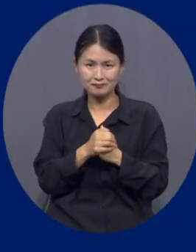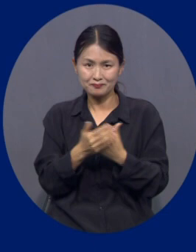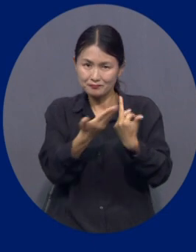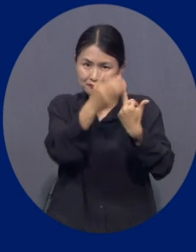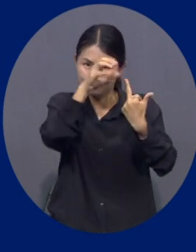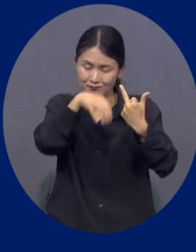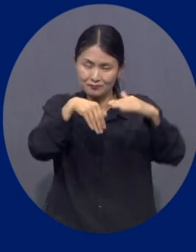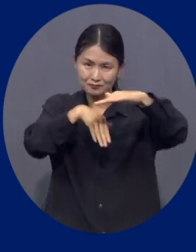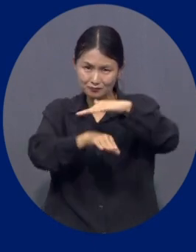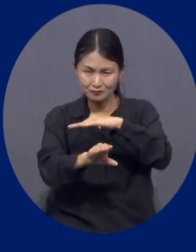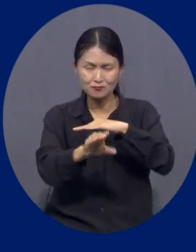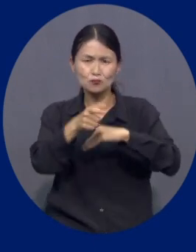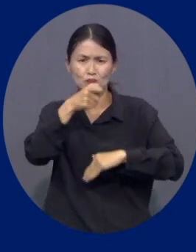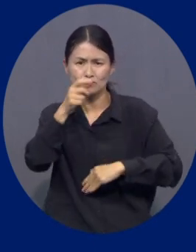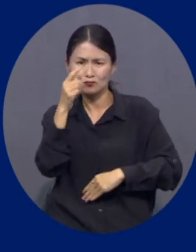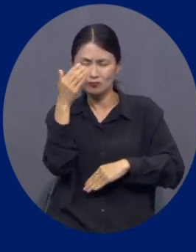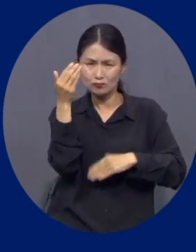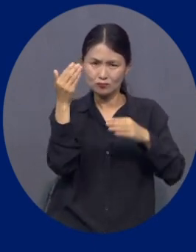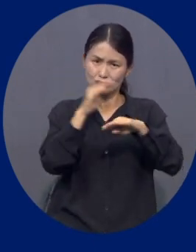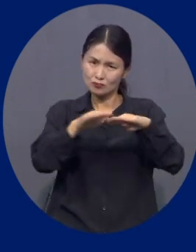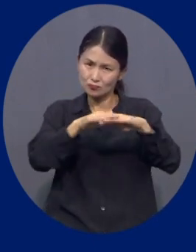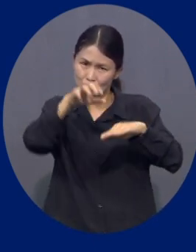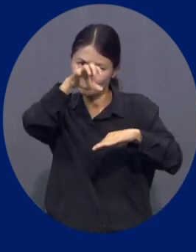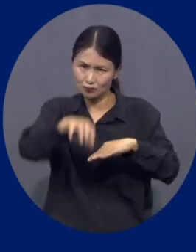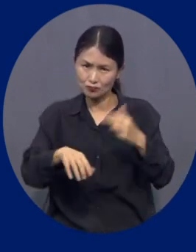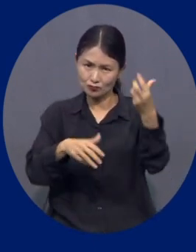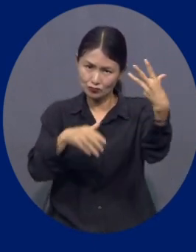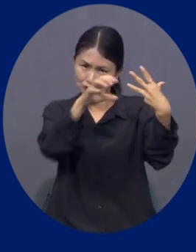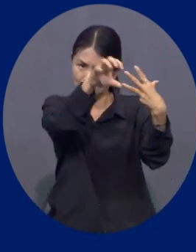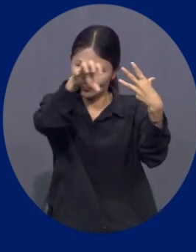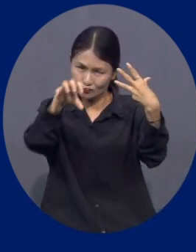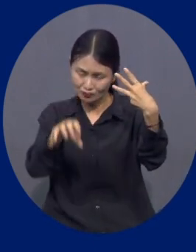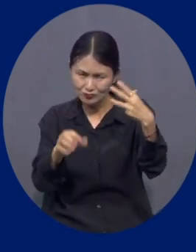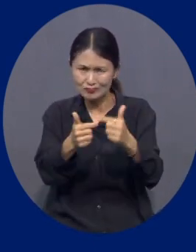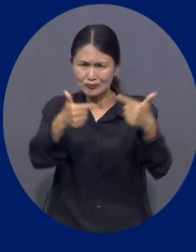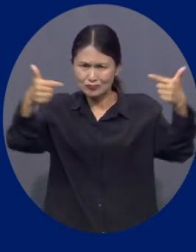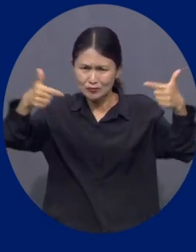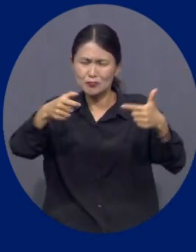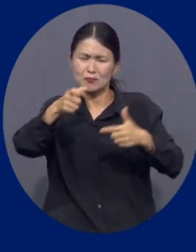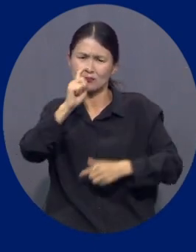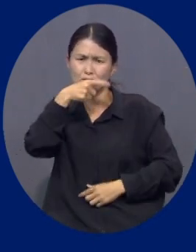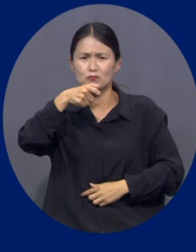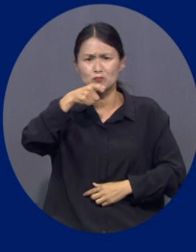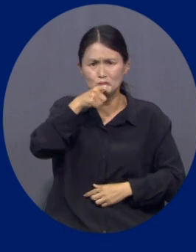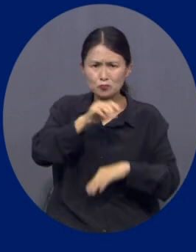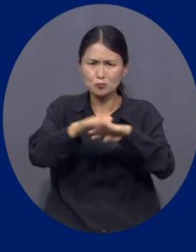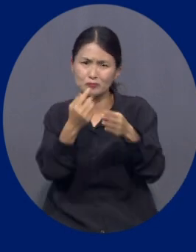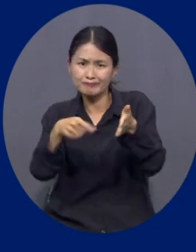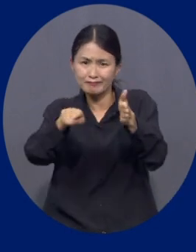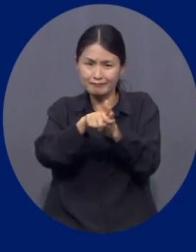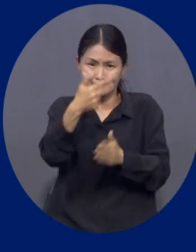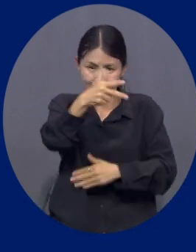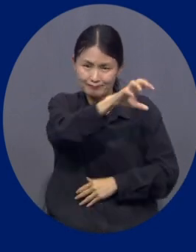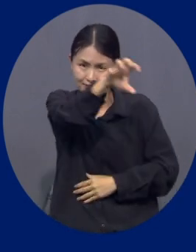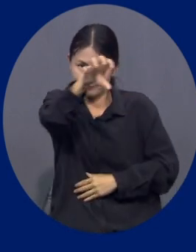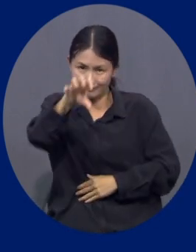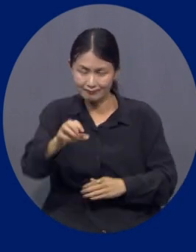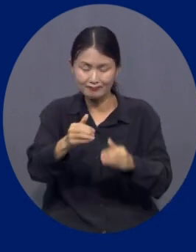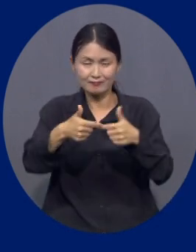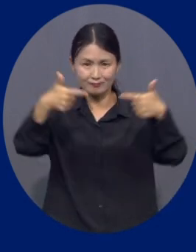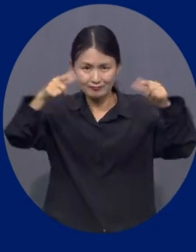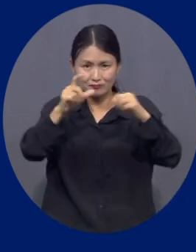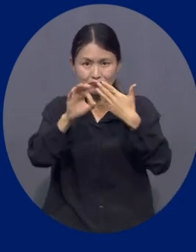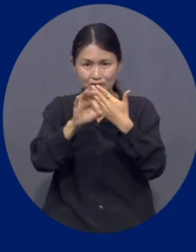내 하수처리장은 모두 8곳. 늘어나는 생활하수를 처리하기 위해 지금까지 7군데가